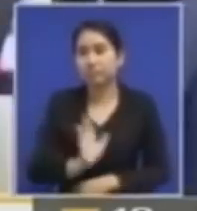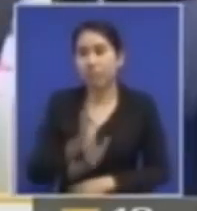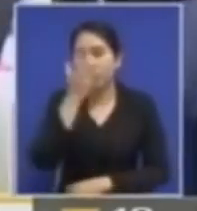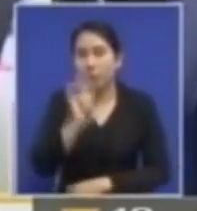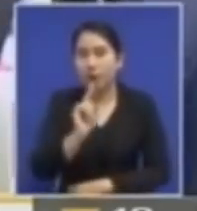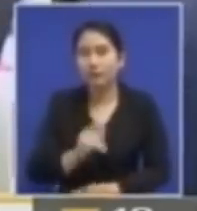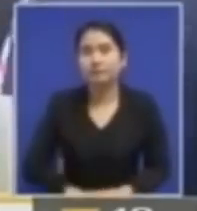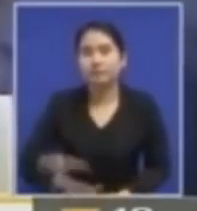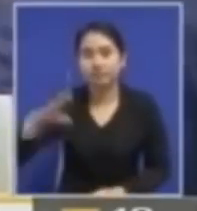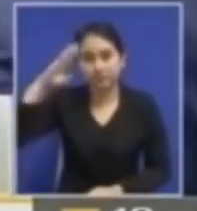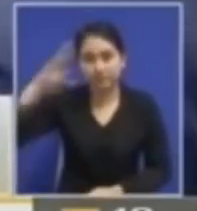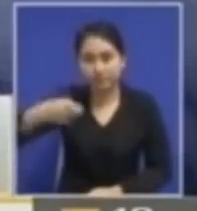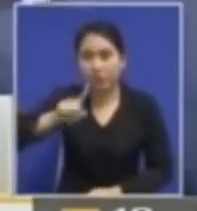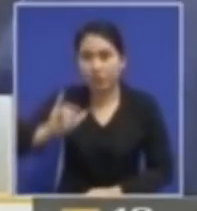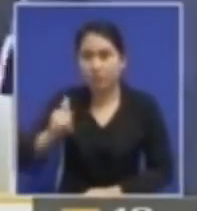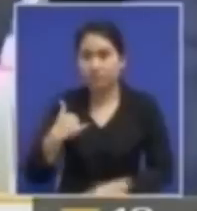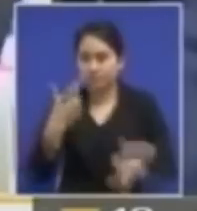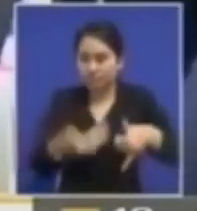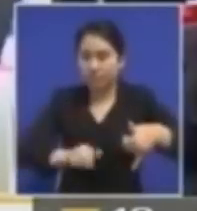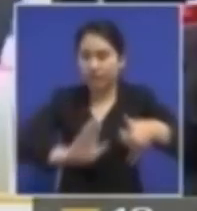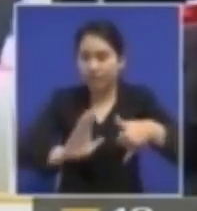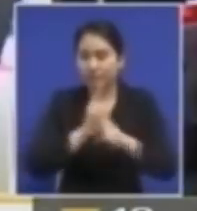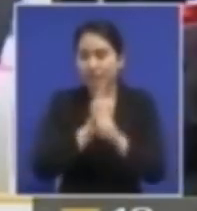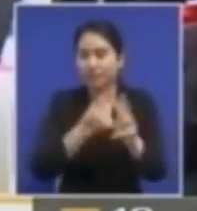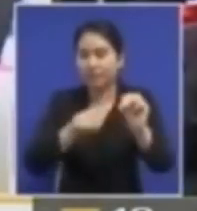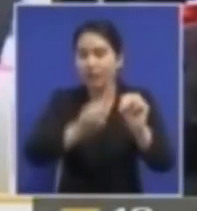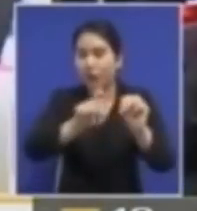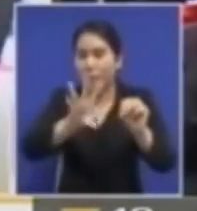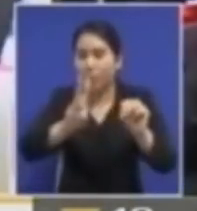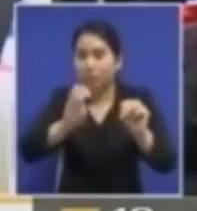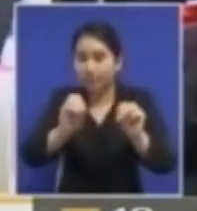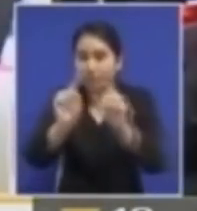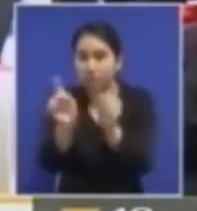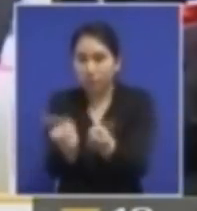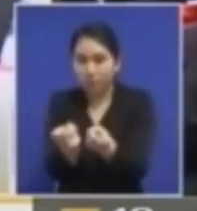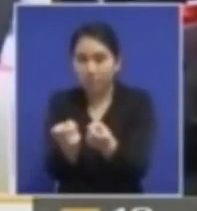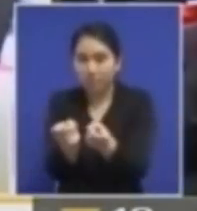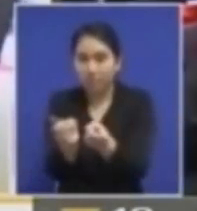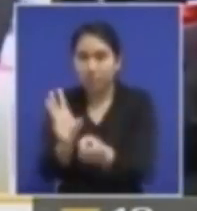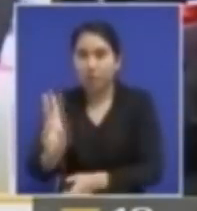องห้ามตามรัฐธรรมนูญมาตรา160วงเล็บ6